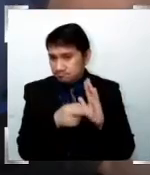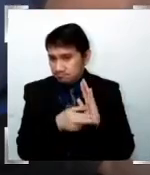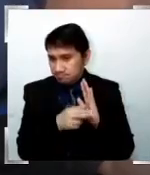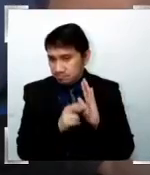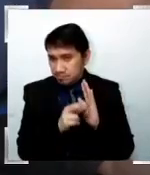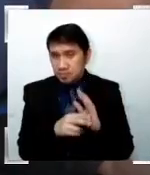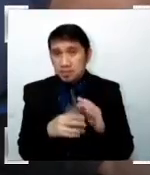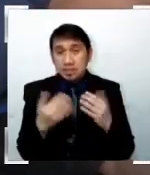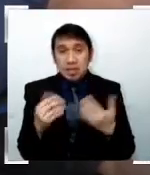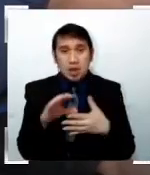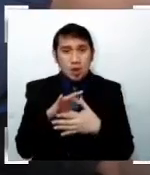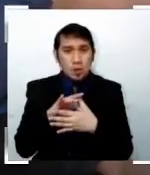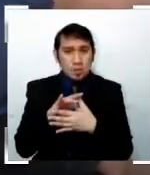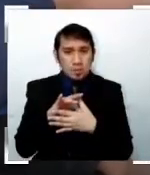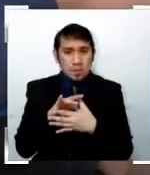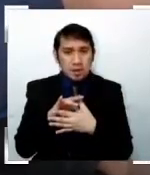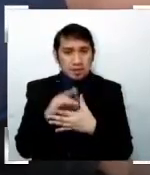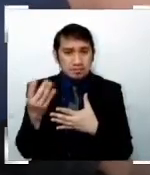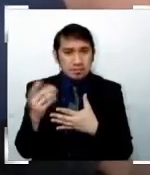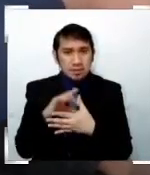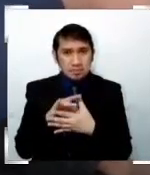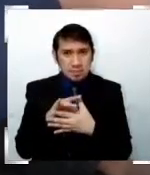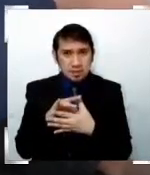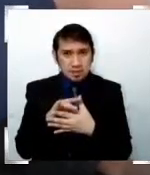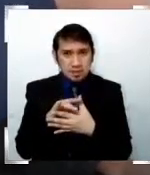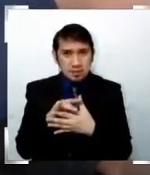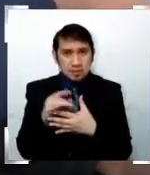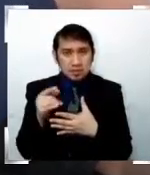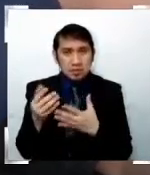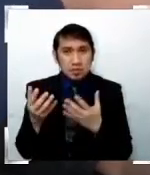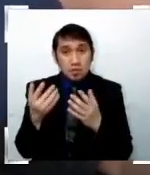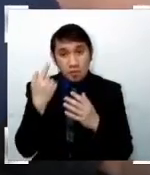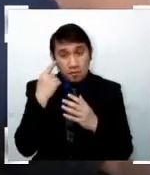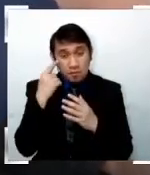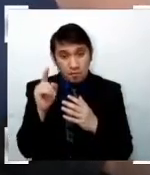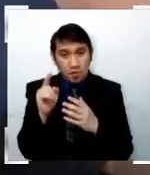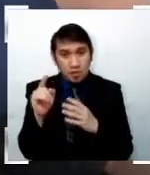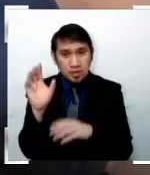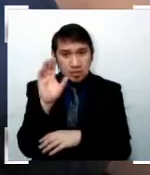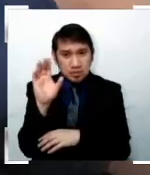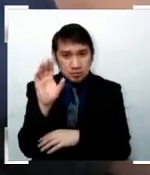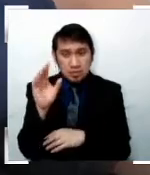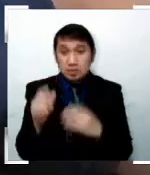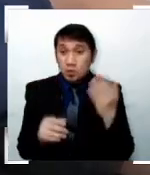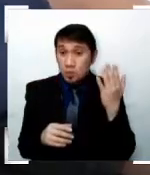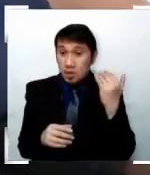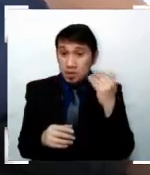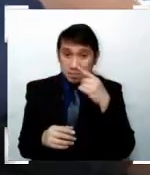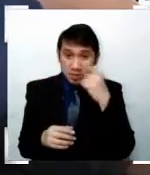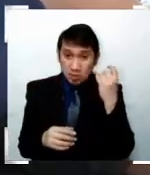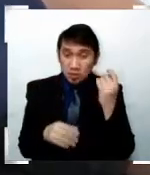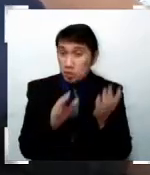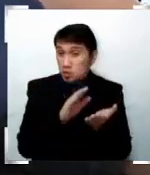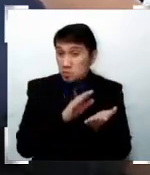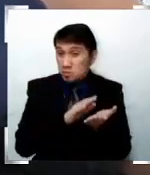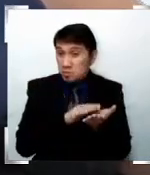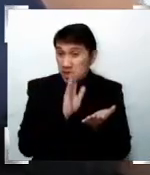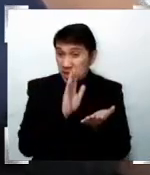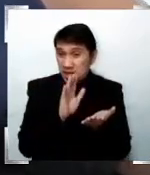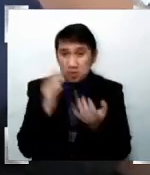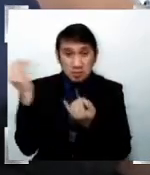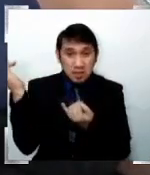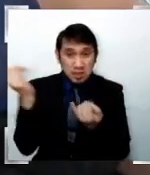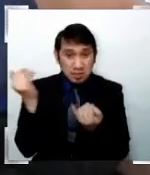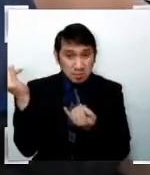mga nare-receive natin, yung mga meat products, na Christmas meat products, kasi nga yung presyo ng importation, yung